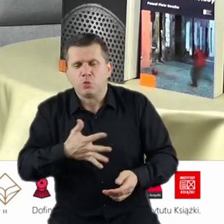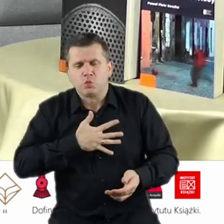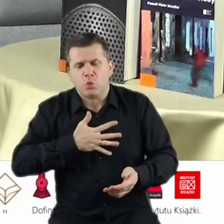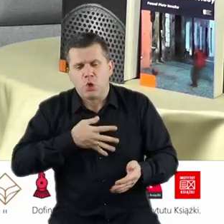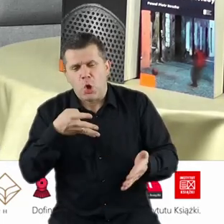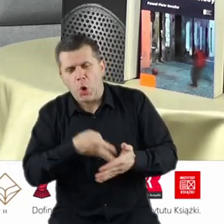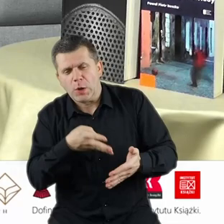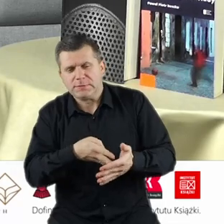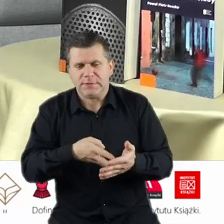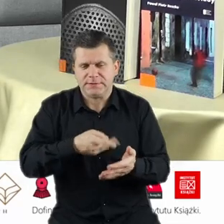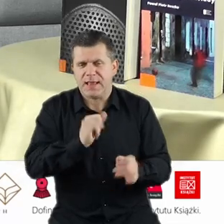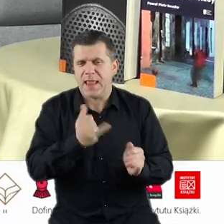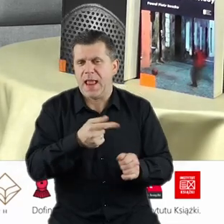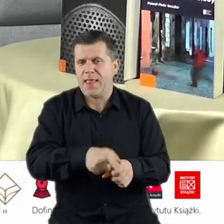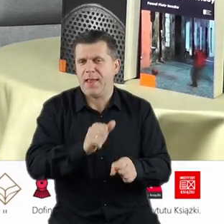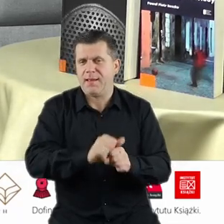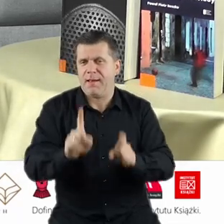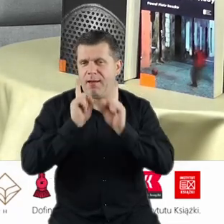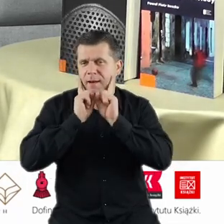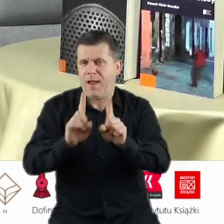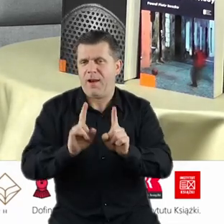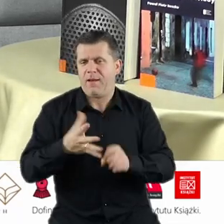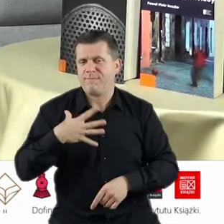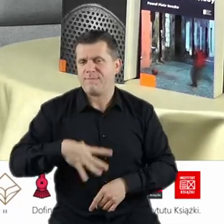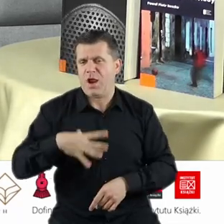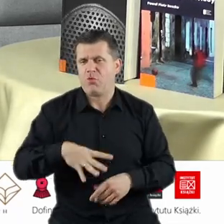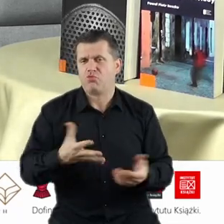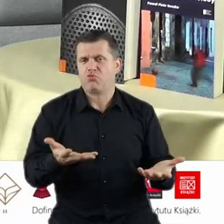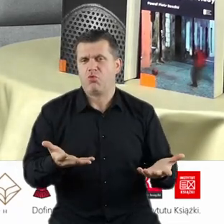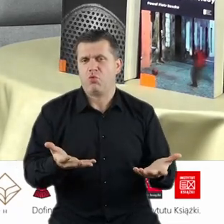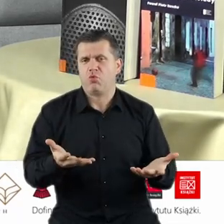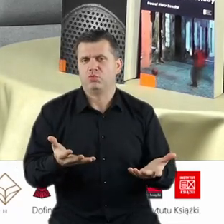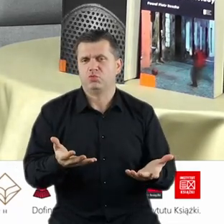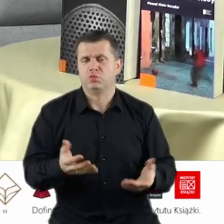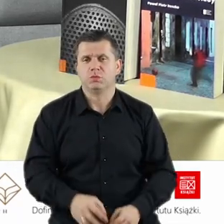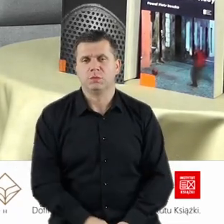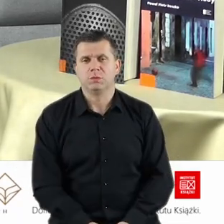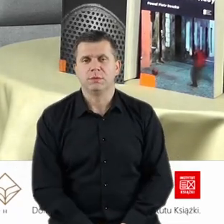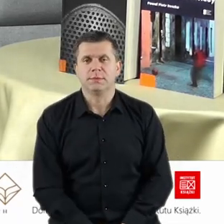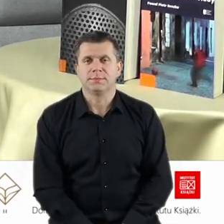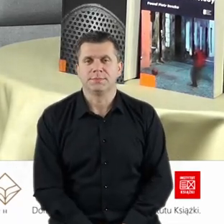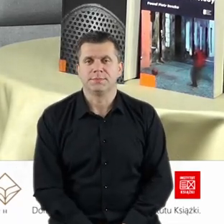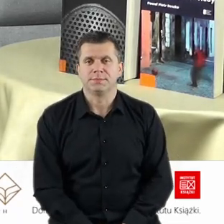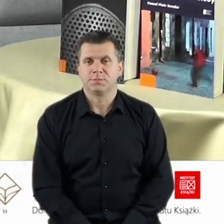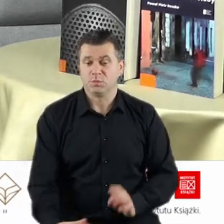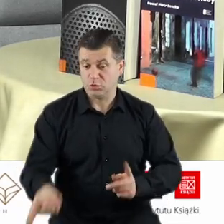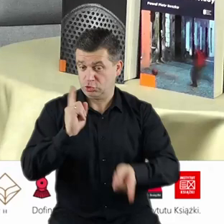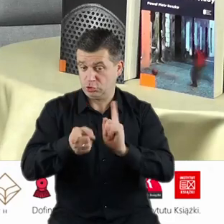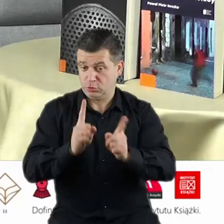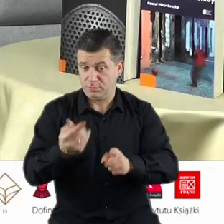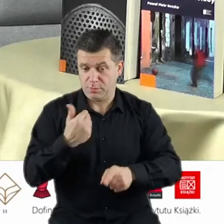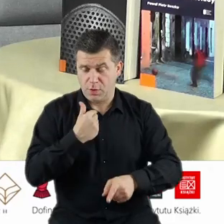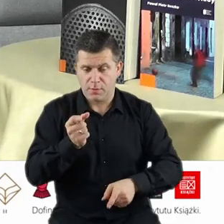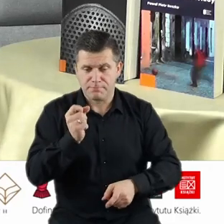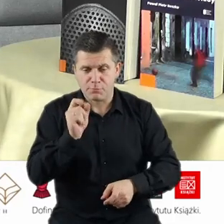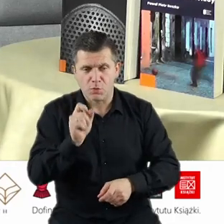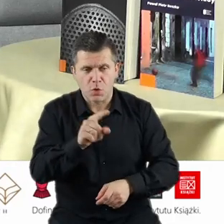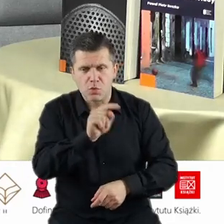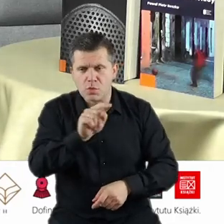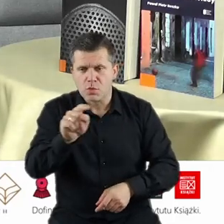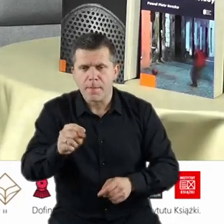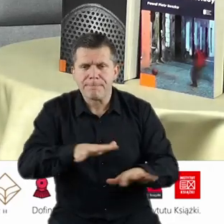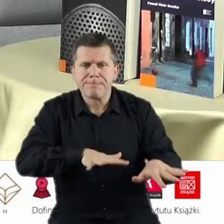stanie ocenić realnej wartości tych fantów, łupów, więc dosyć szybko pojawiły